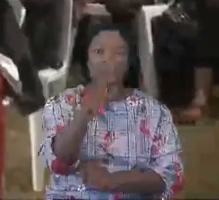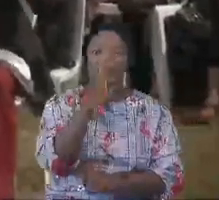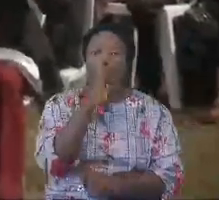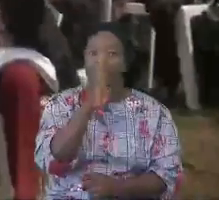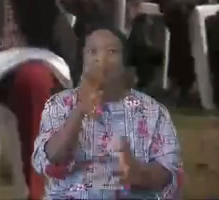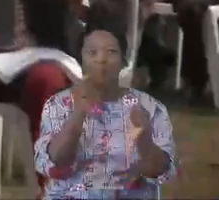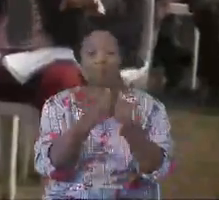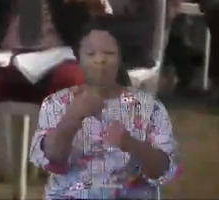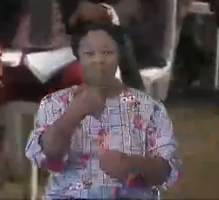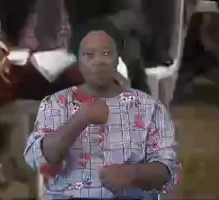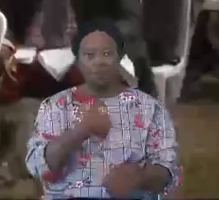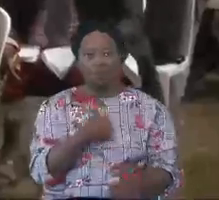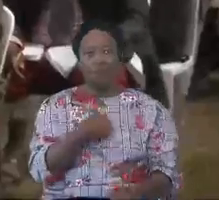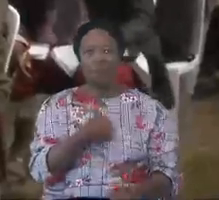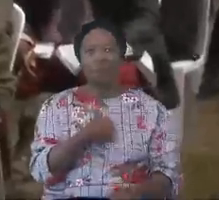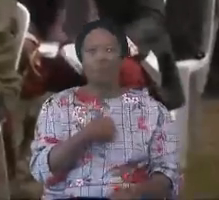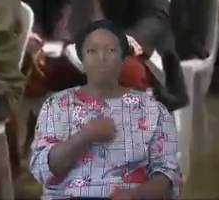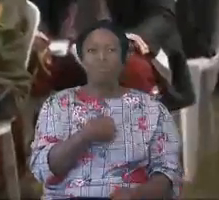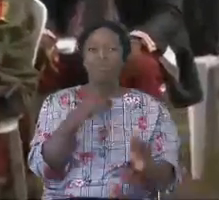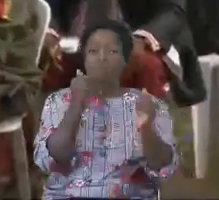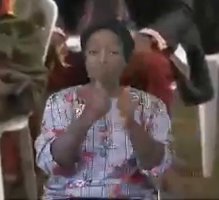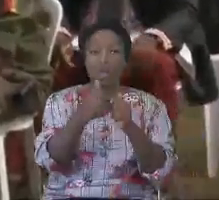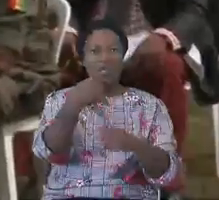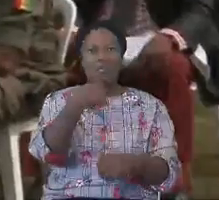voix, aujourd'hui,